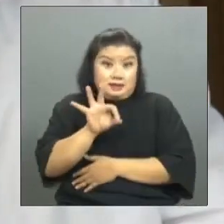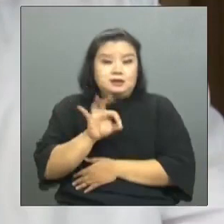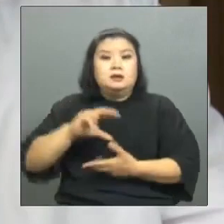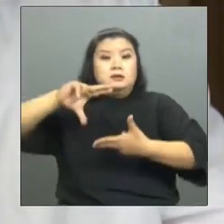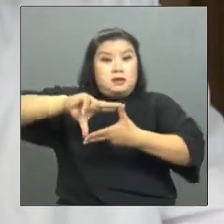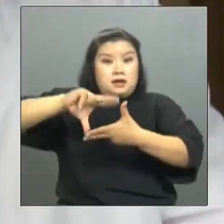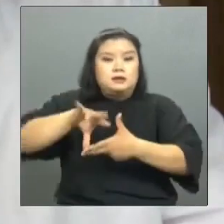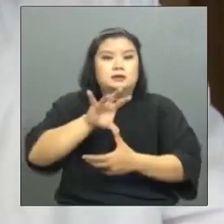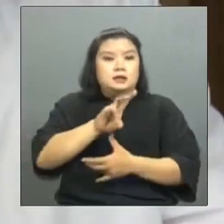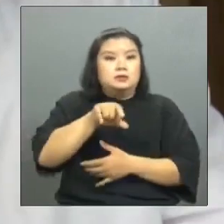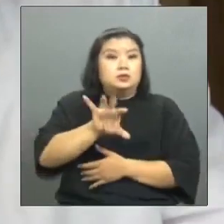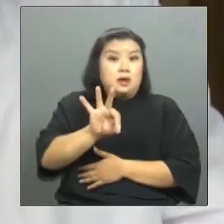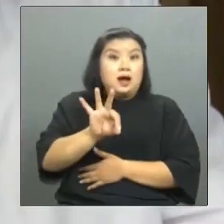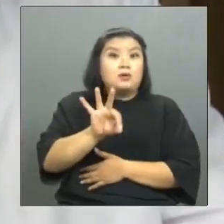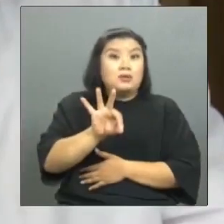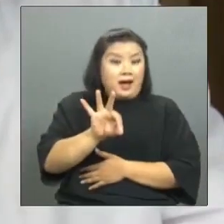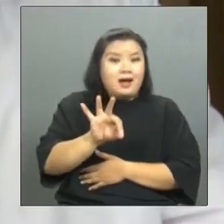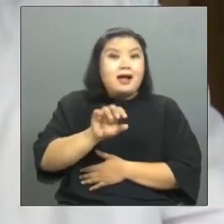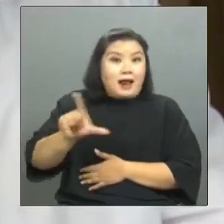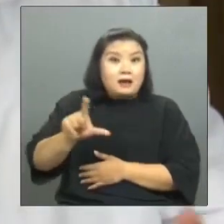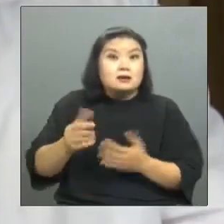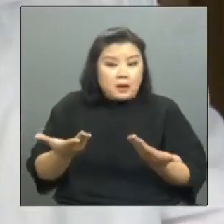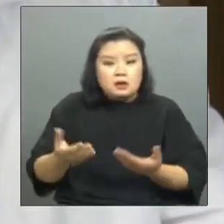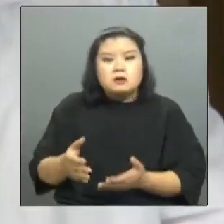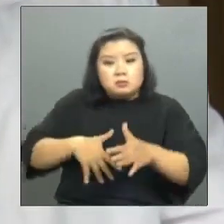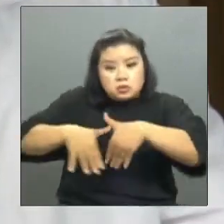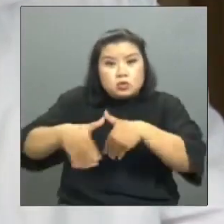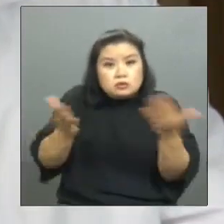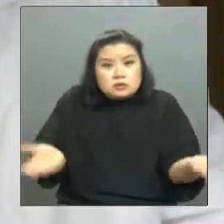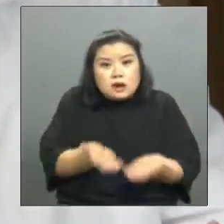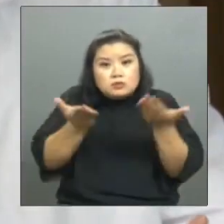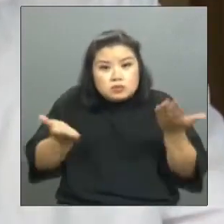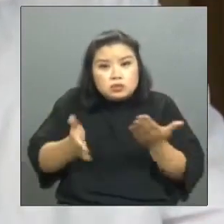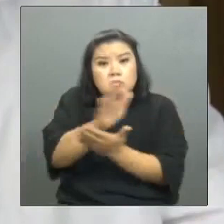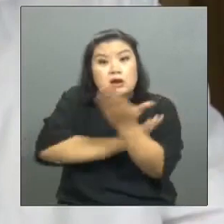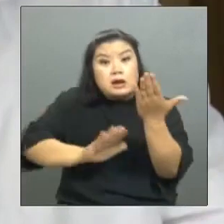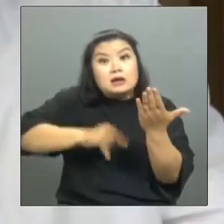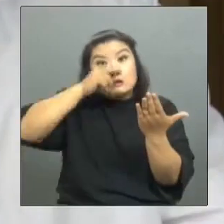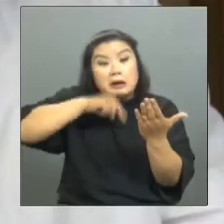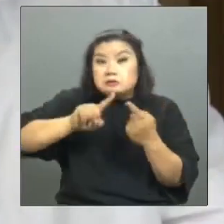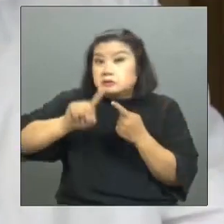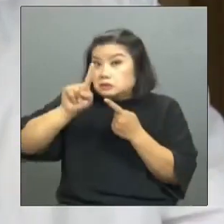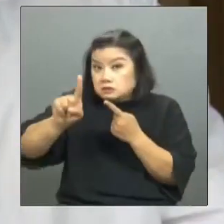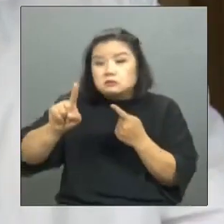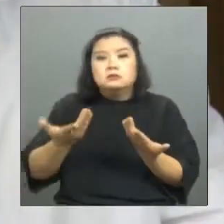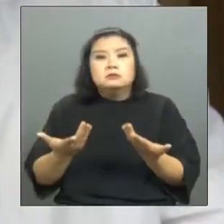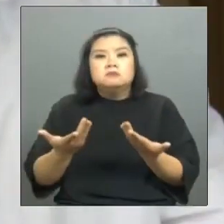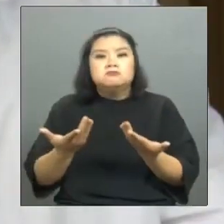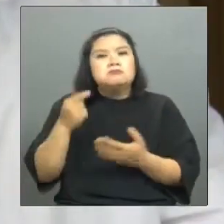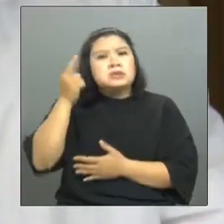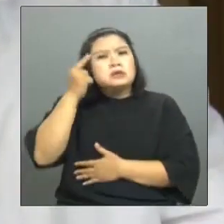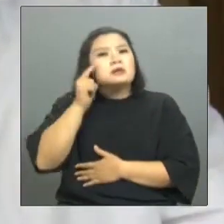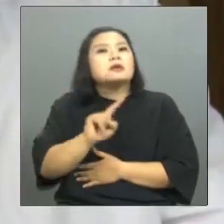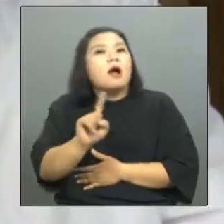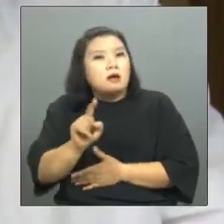านเสียงและถือว่ามีเสียงการสนับสนุนจากพี่น้องประชาชนทั่วประเทศมากที่สุดแปลว่า